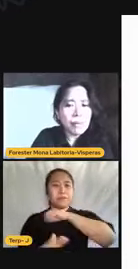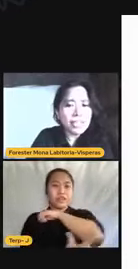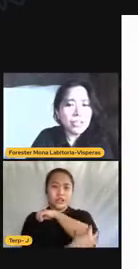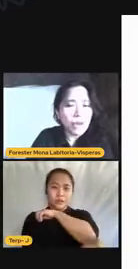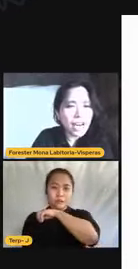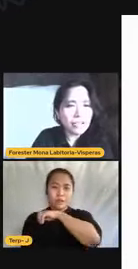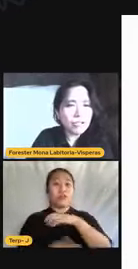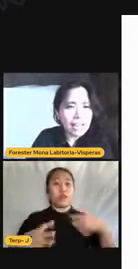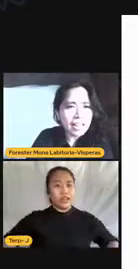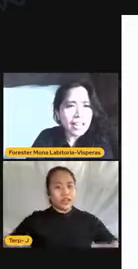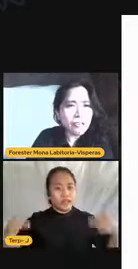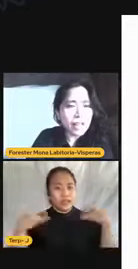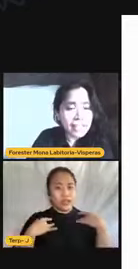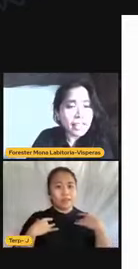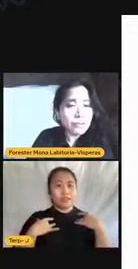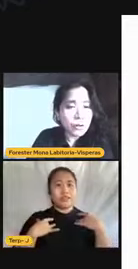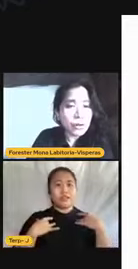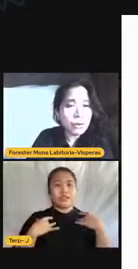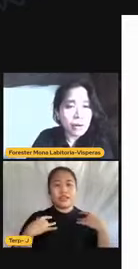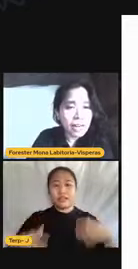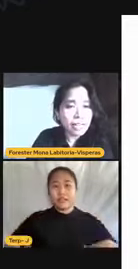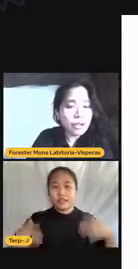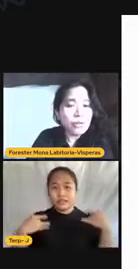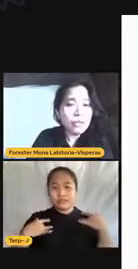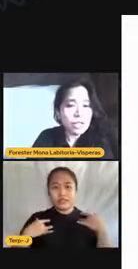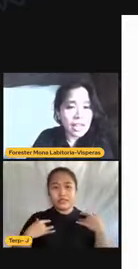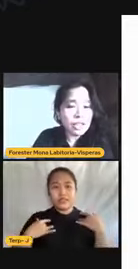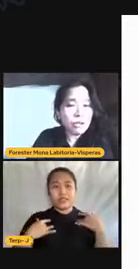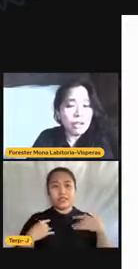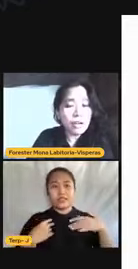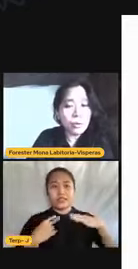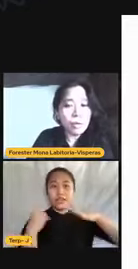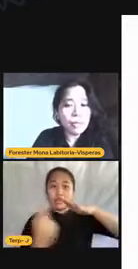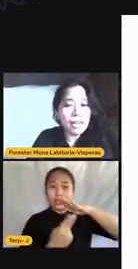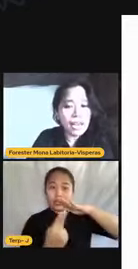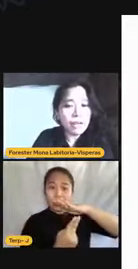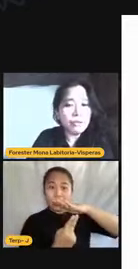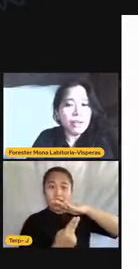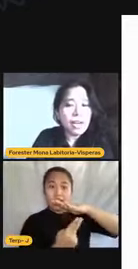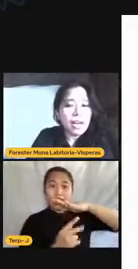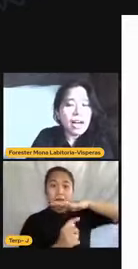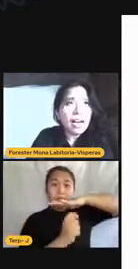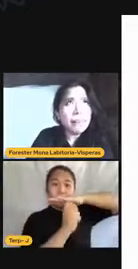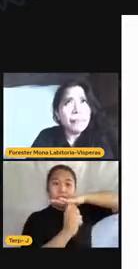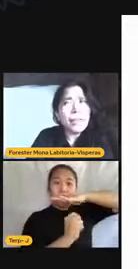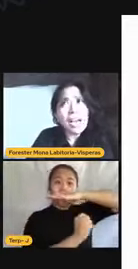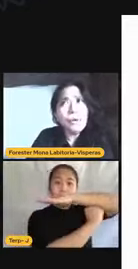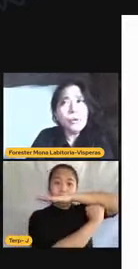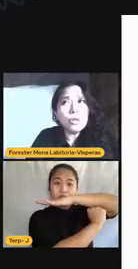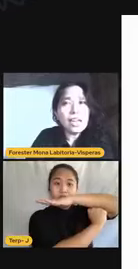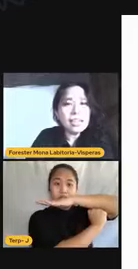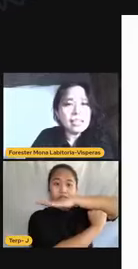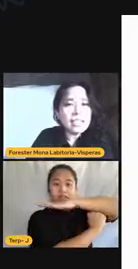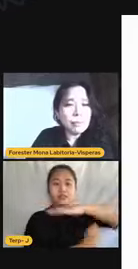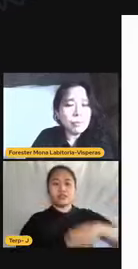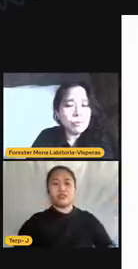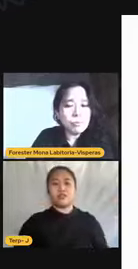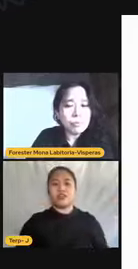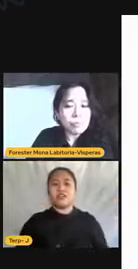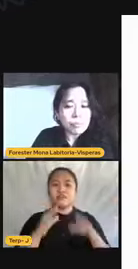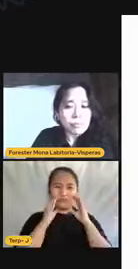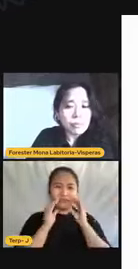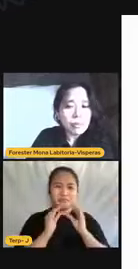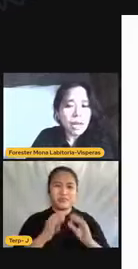can you imagine yung heart ng nanay fighting for the right of her child to live a normal life? Nakakalungkot lang ang sinasabi